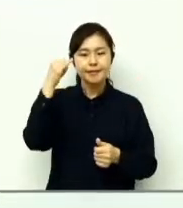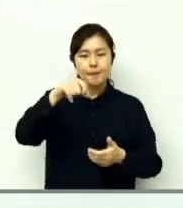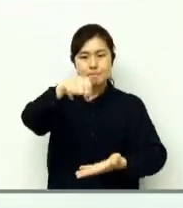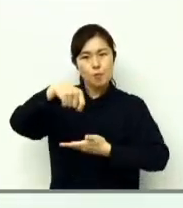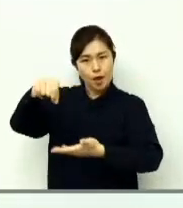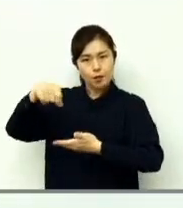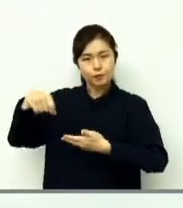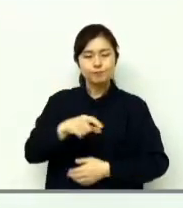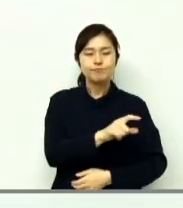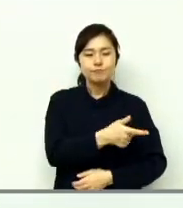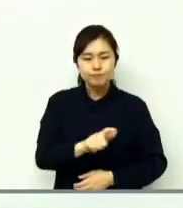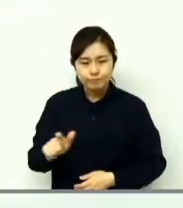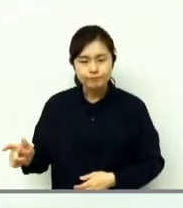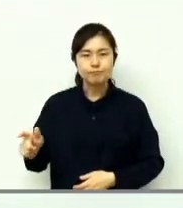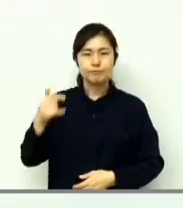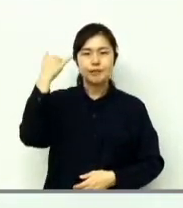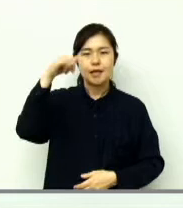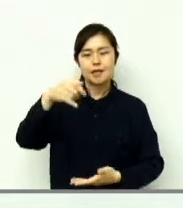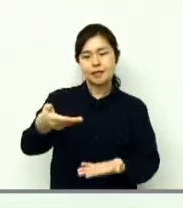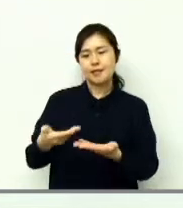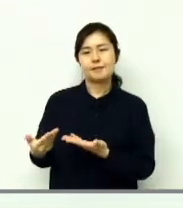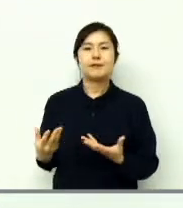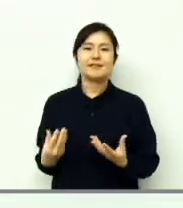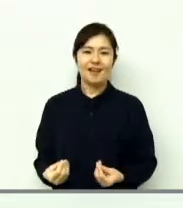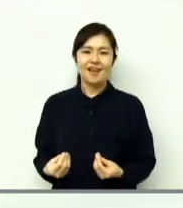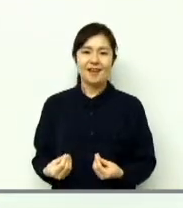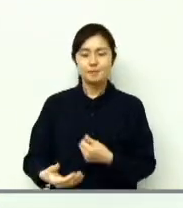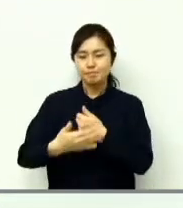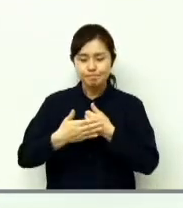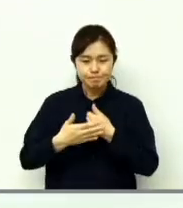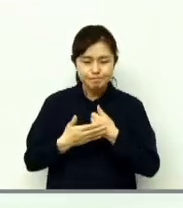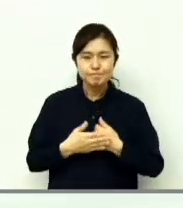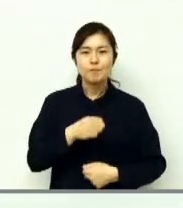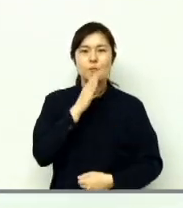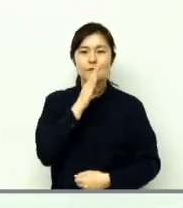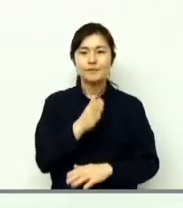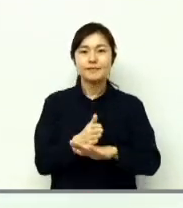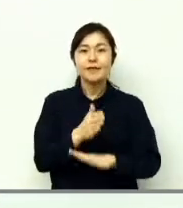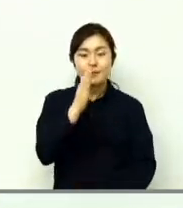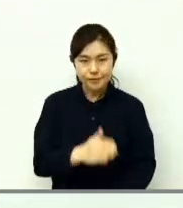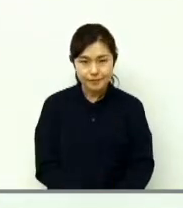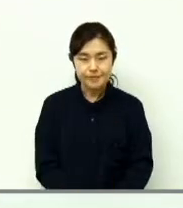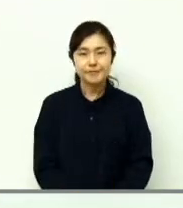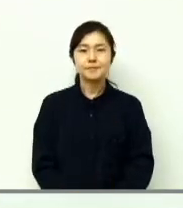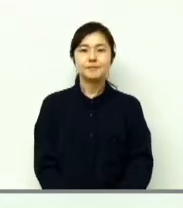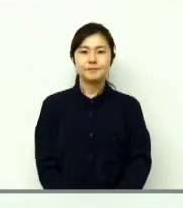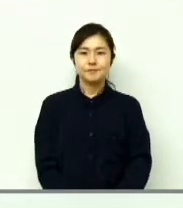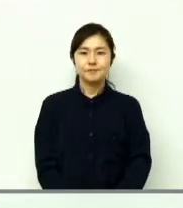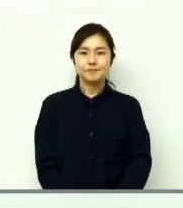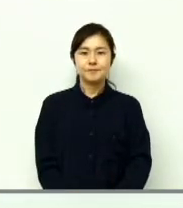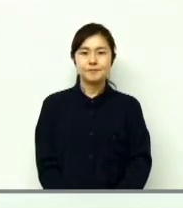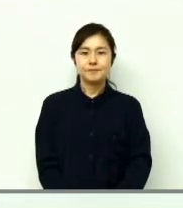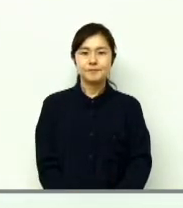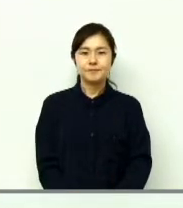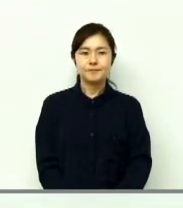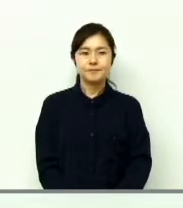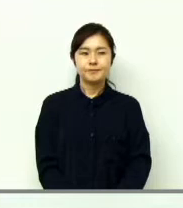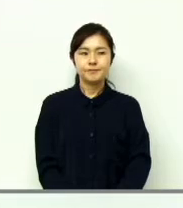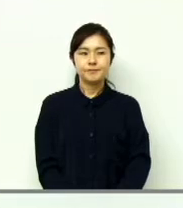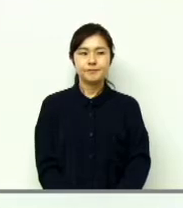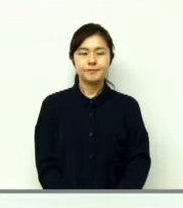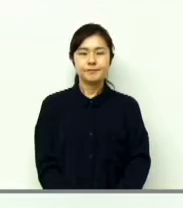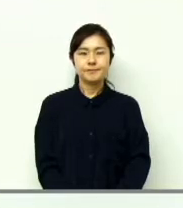ございます。大変心強いご協力をいただきましたことに、改めて御礼を申し上げたいと思います。